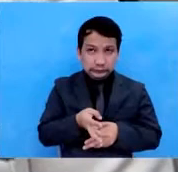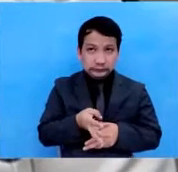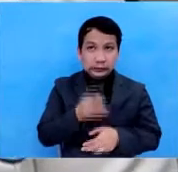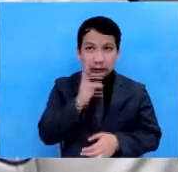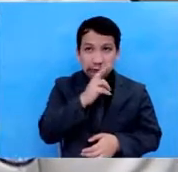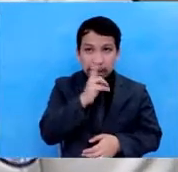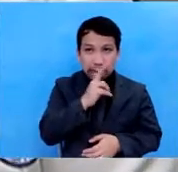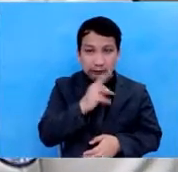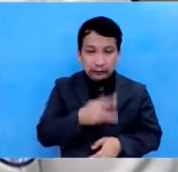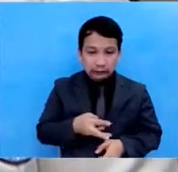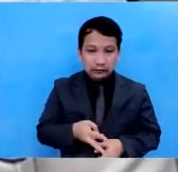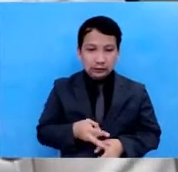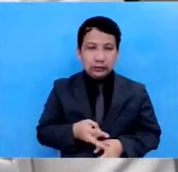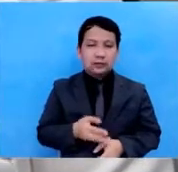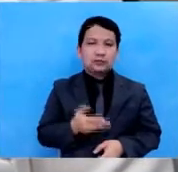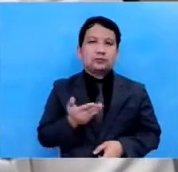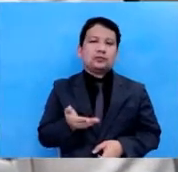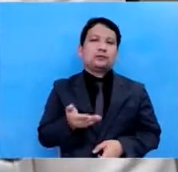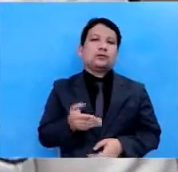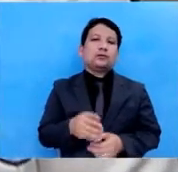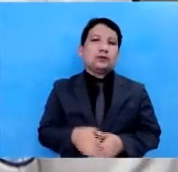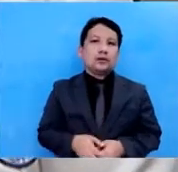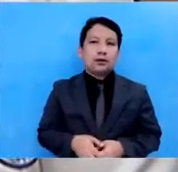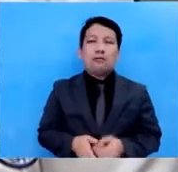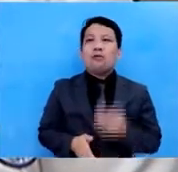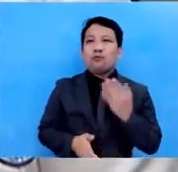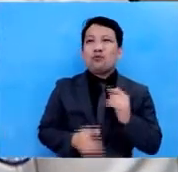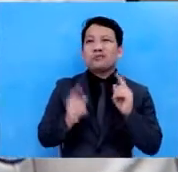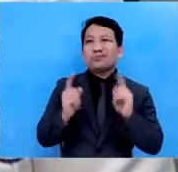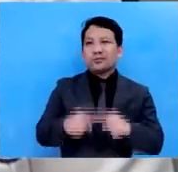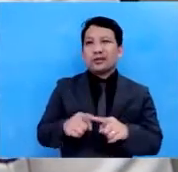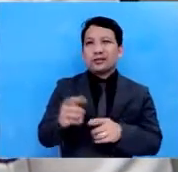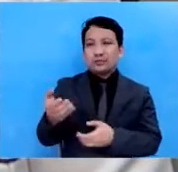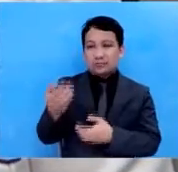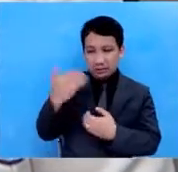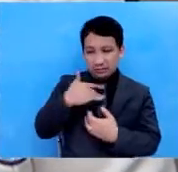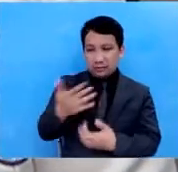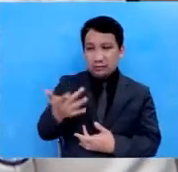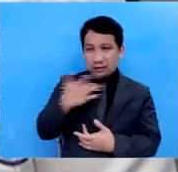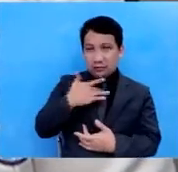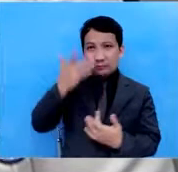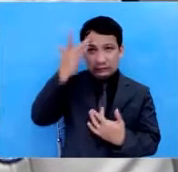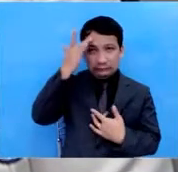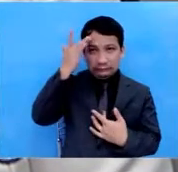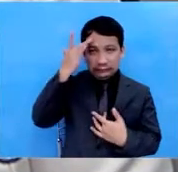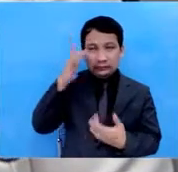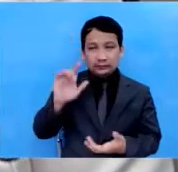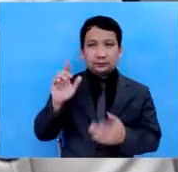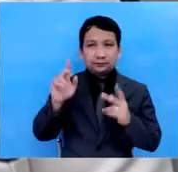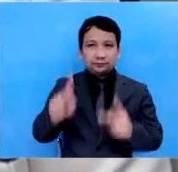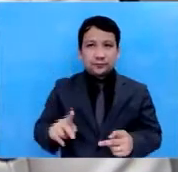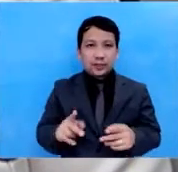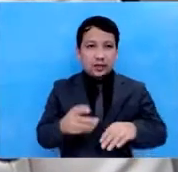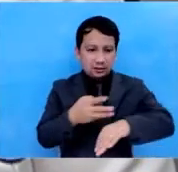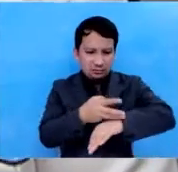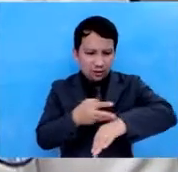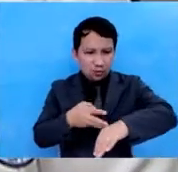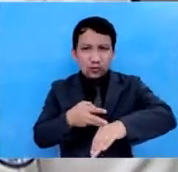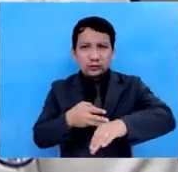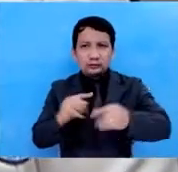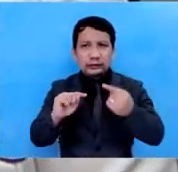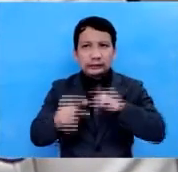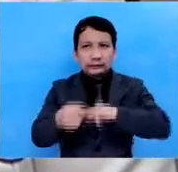na may leptospirosis, then pwede makuha ng tao. Isa pa, kung merong mga sugat, open wounds